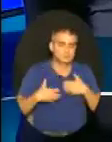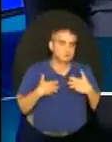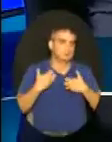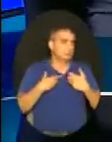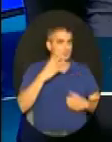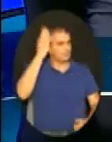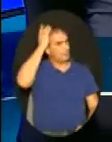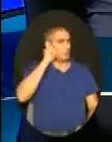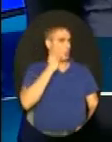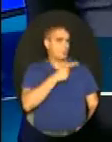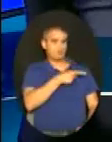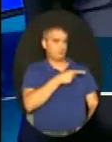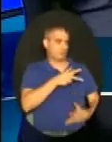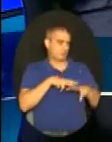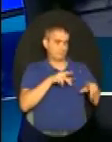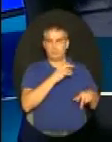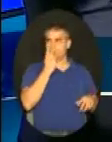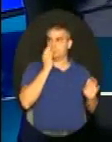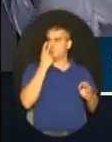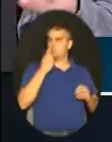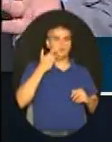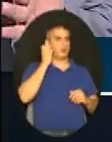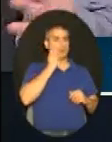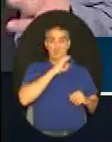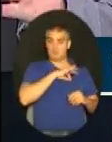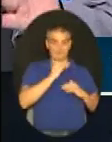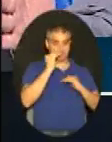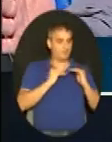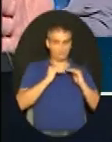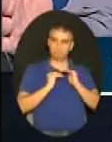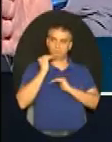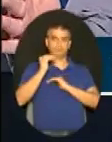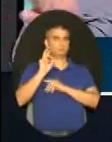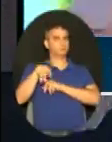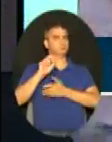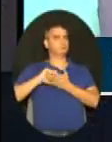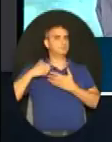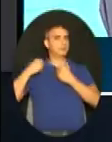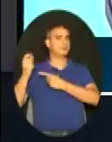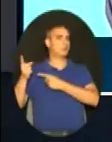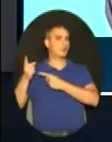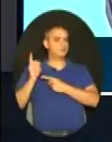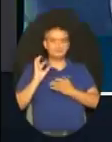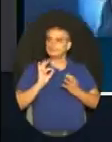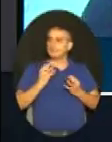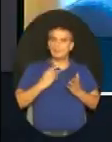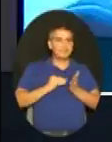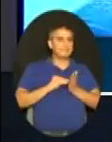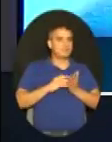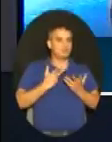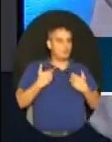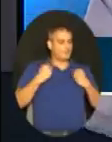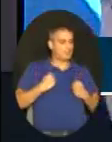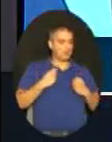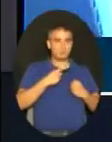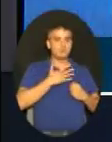בנט לא מרוצה מהמיצוב שלו, בייחוד שהוא רואה שליברמן עם פחות מהמנדטים מתקדם לתיק הביטחון. הוא צריך אפיל מדיני,